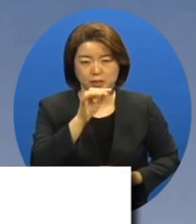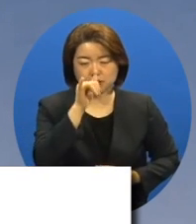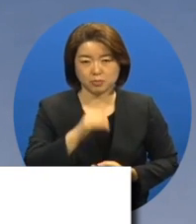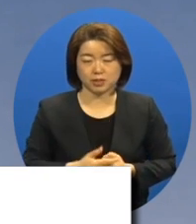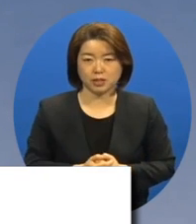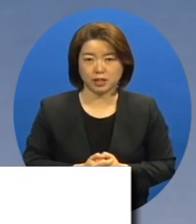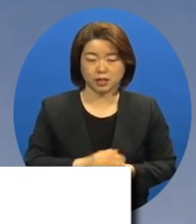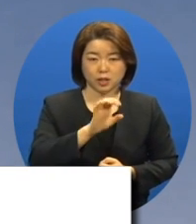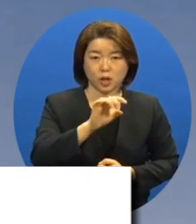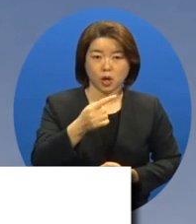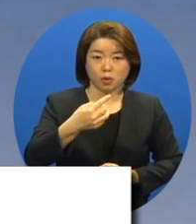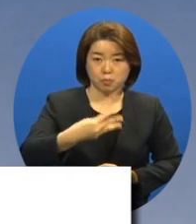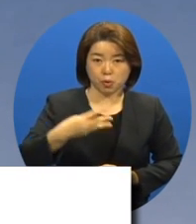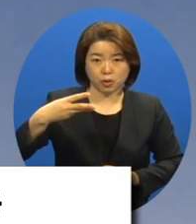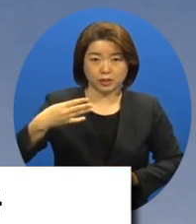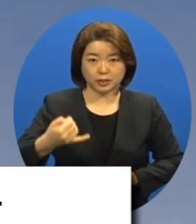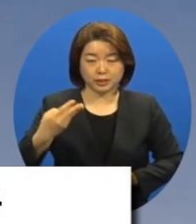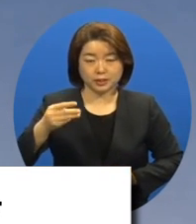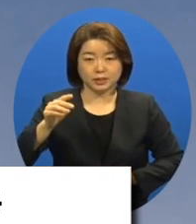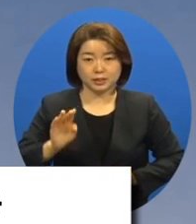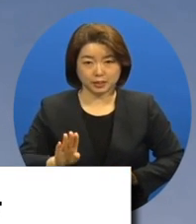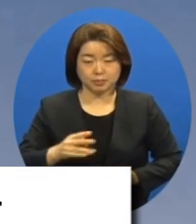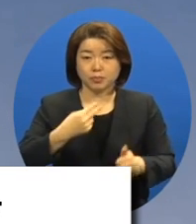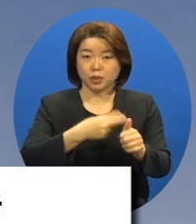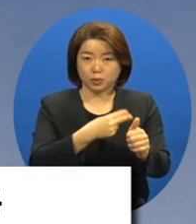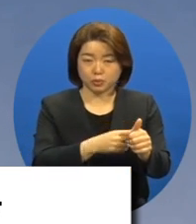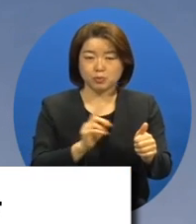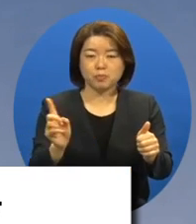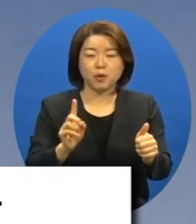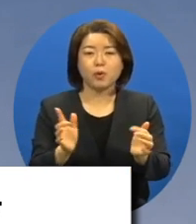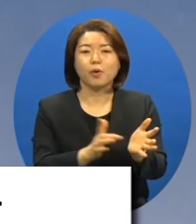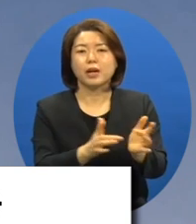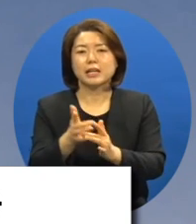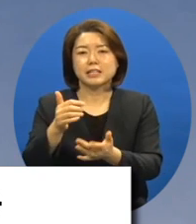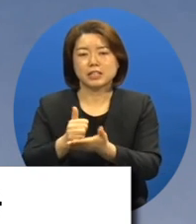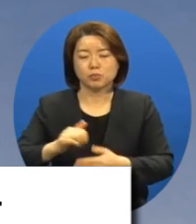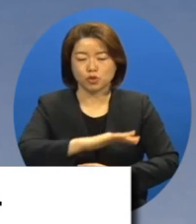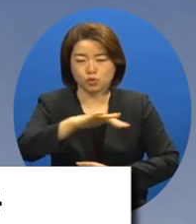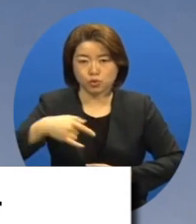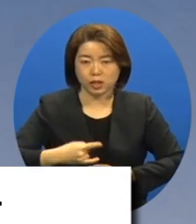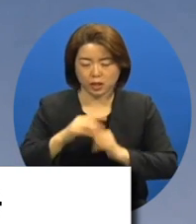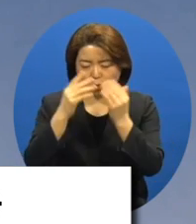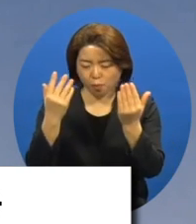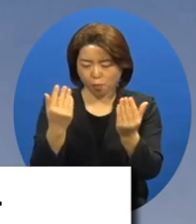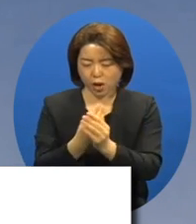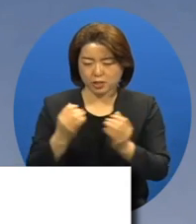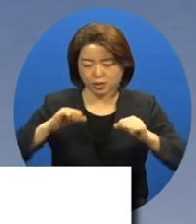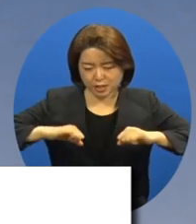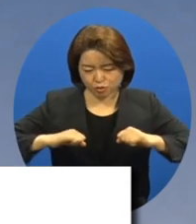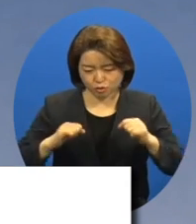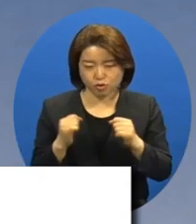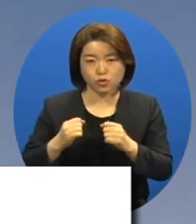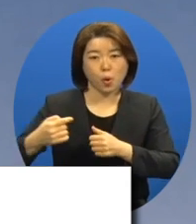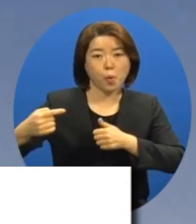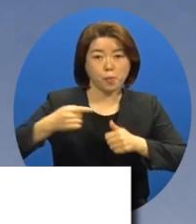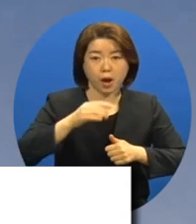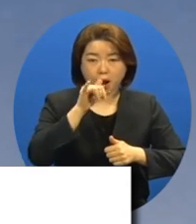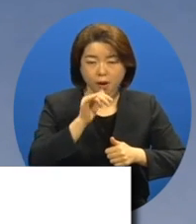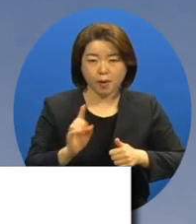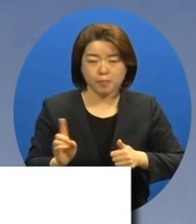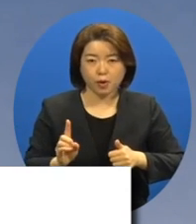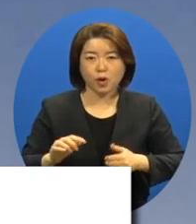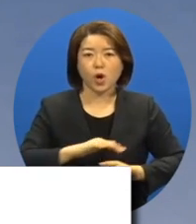트립 교수는 예수님이 우리에게 완전한 순종을 요구하시는 것은 우리를